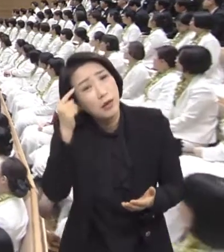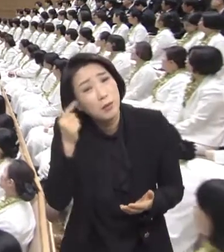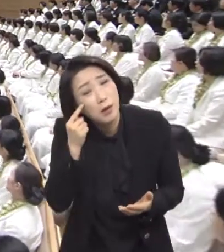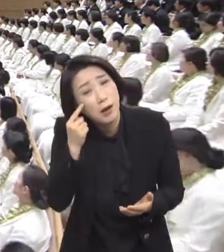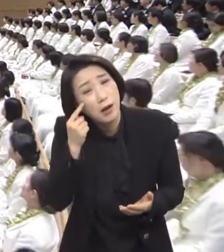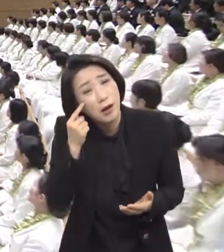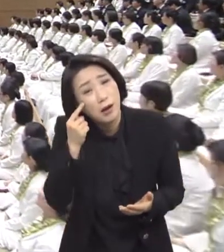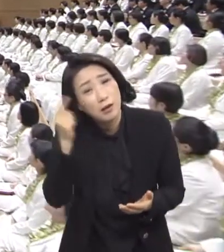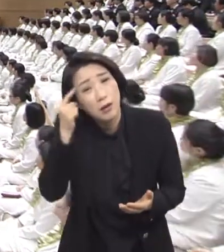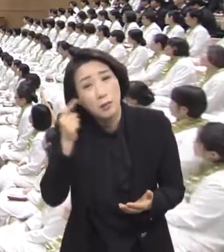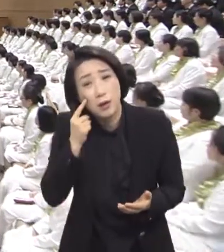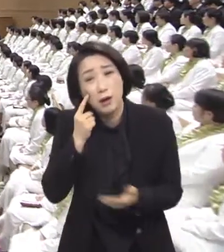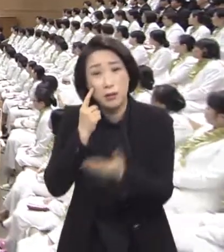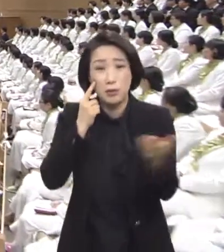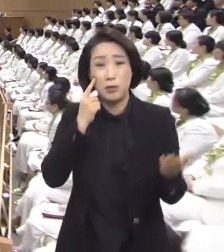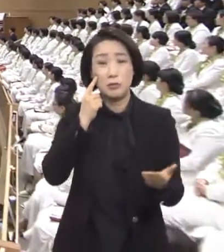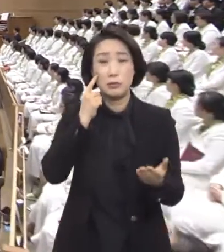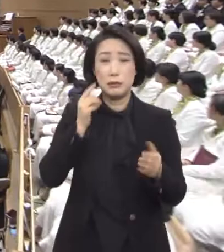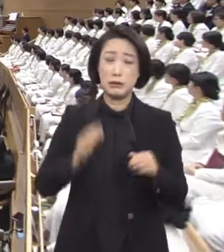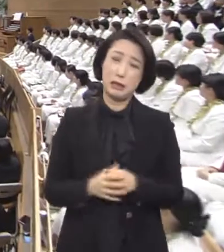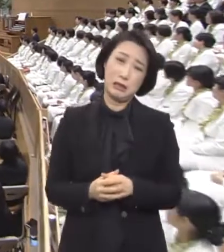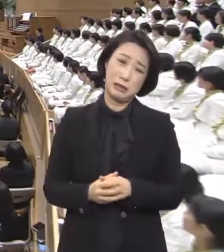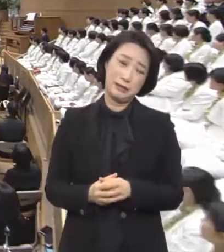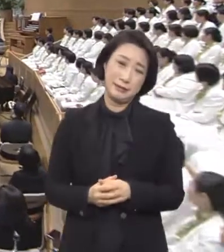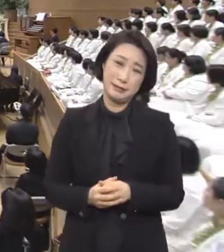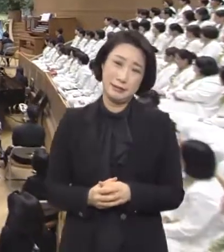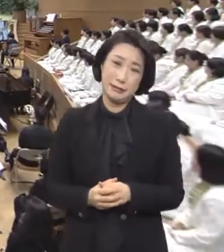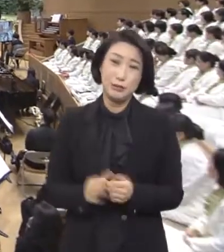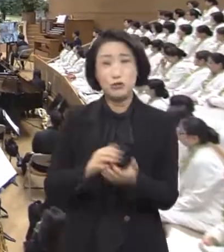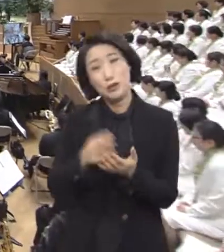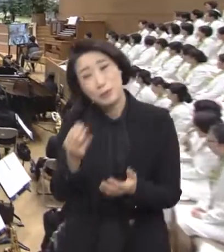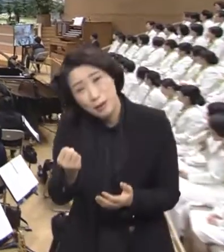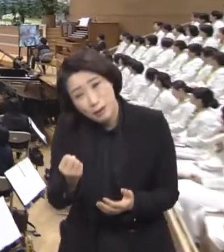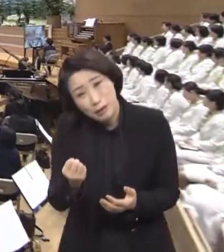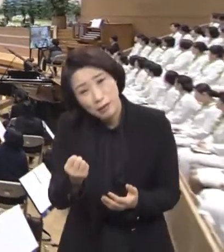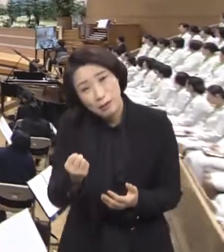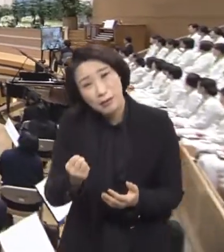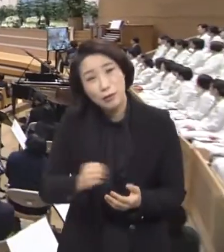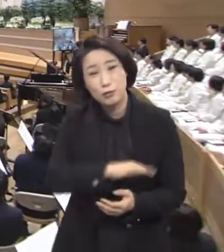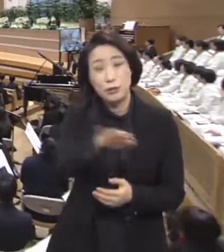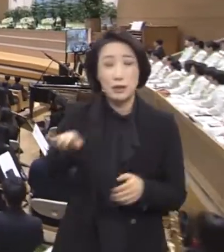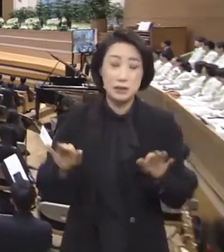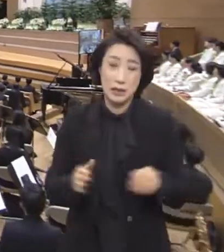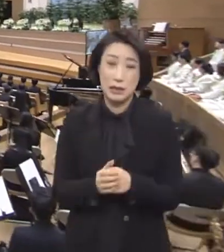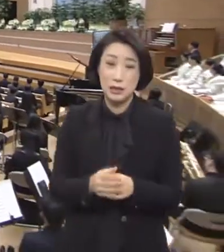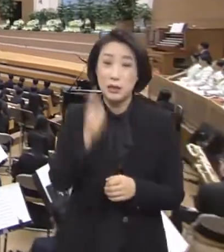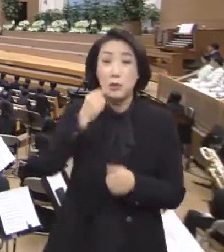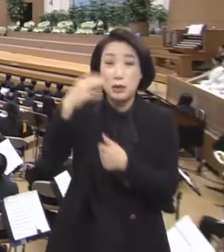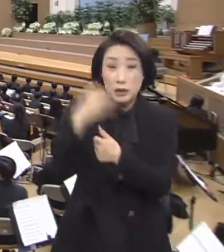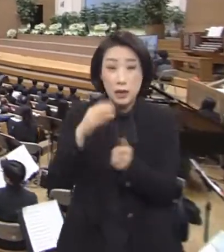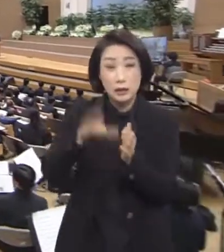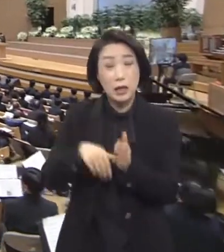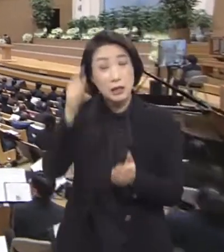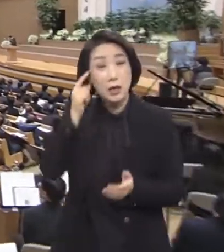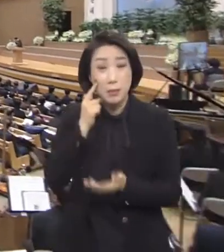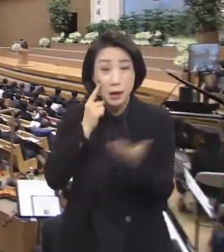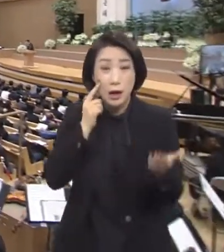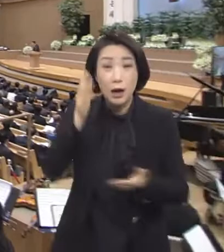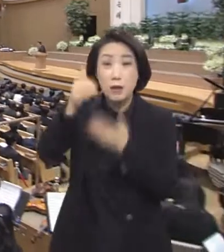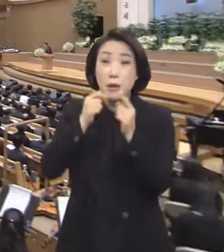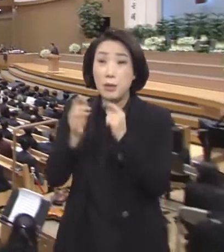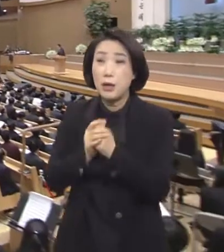판단해보는 거예요. 예, 몇이 있을까? 우리가 외종시대에 봤잖아요. 하나님